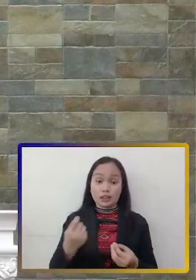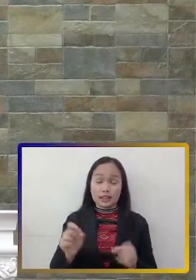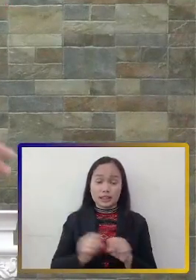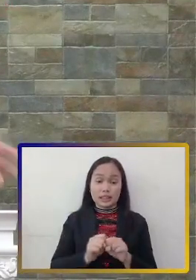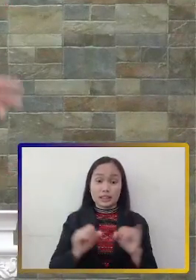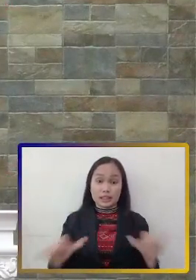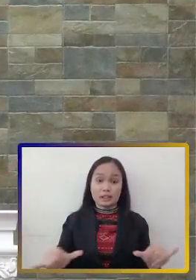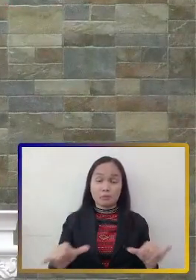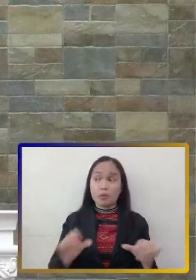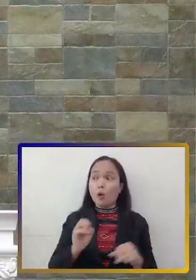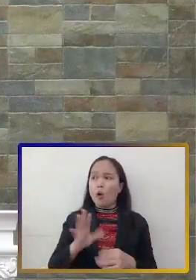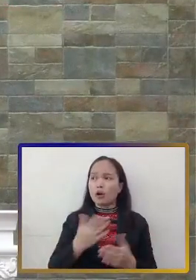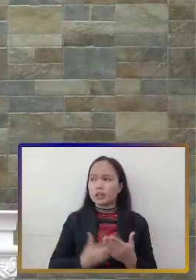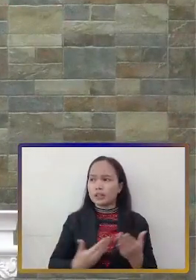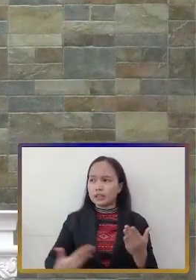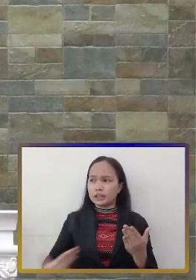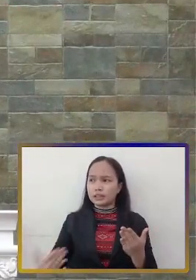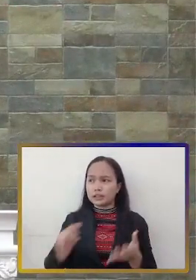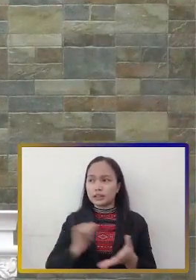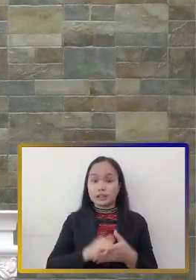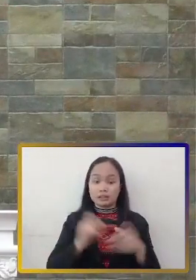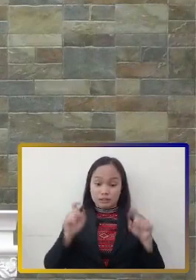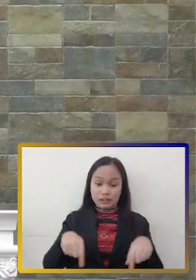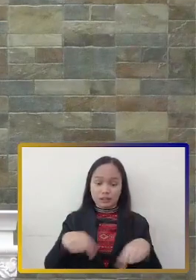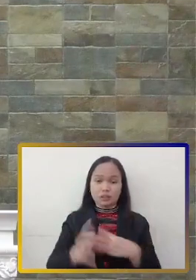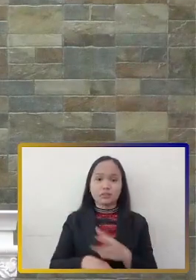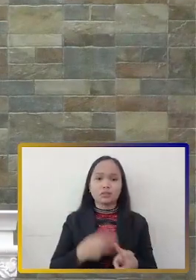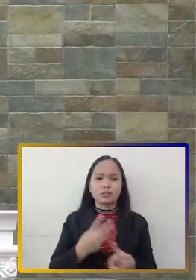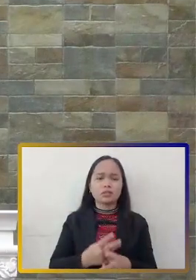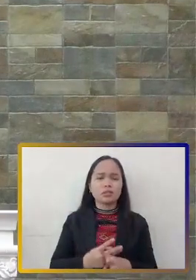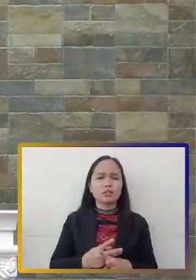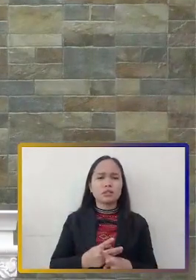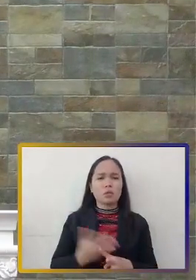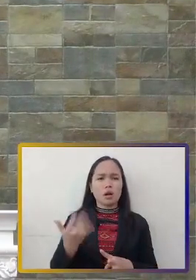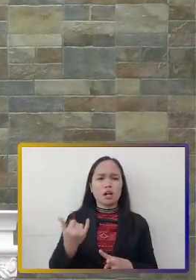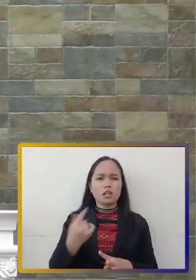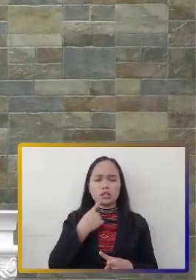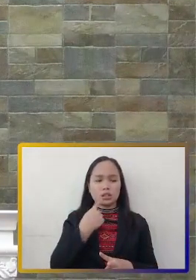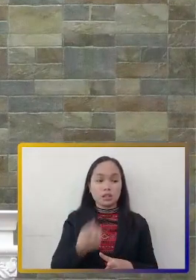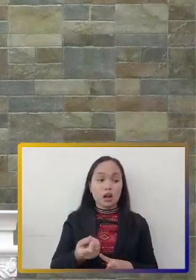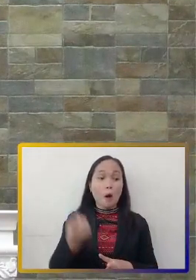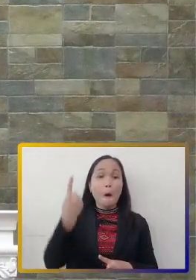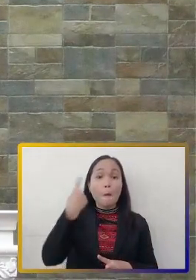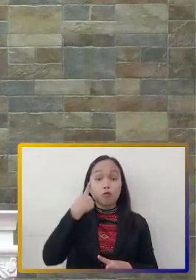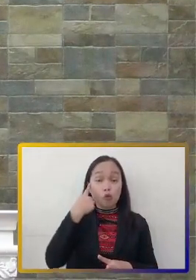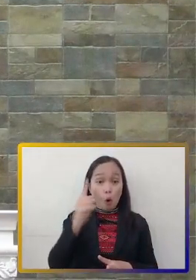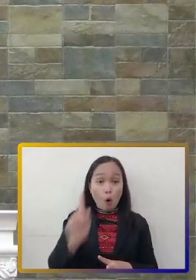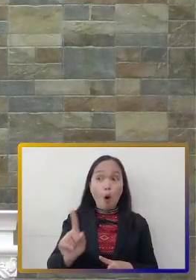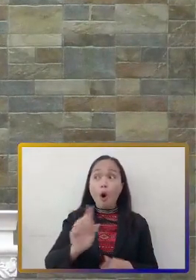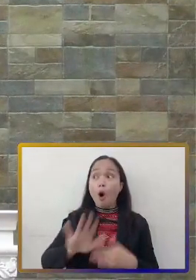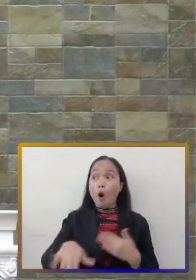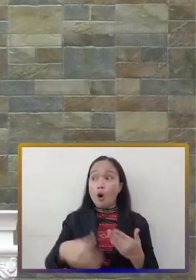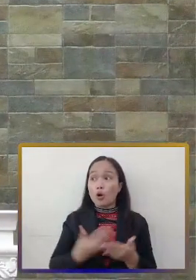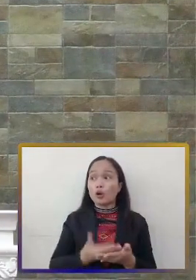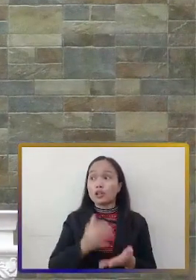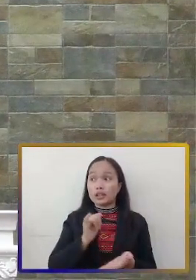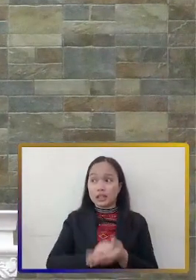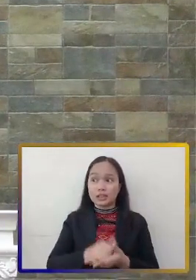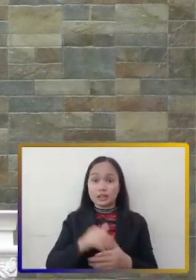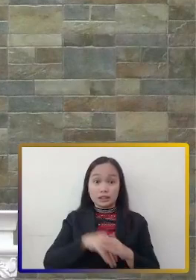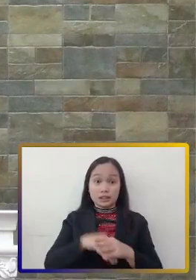yung mga bagay na nandito sa mundo. Alright? Notice what the Bible says here. For all that is in